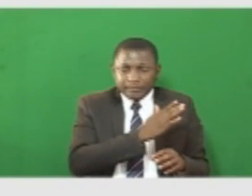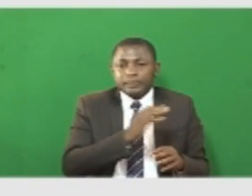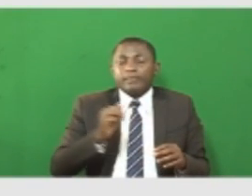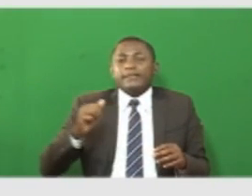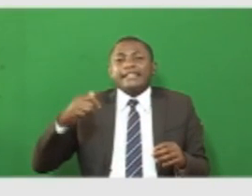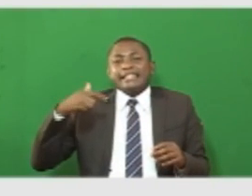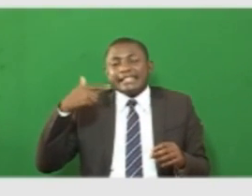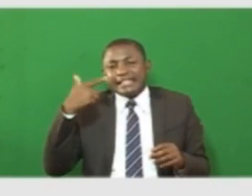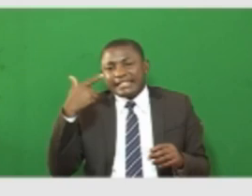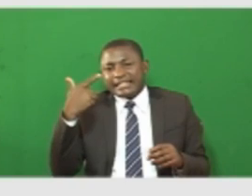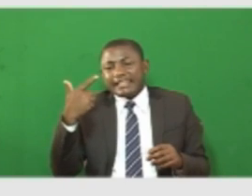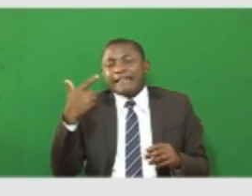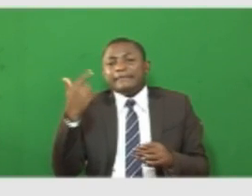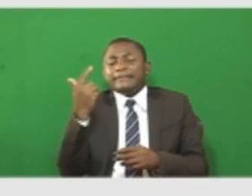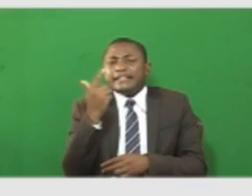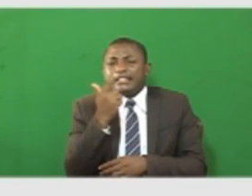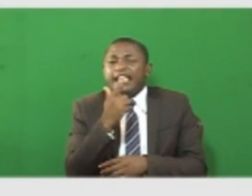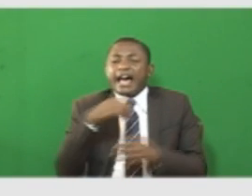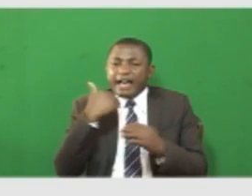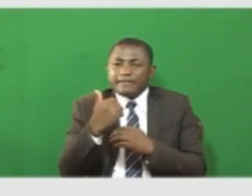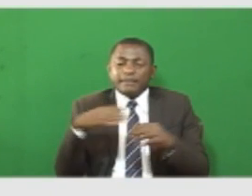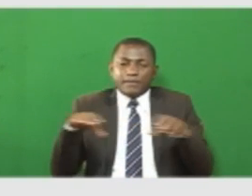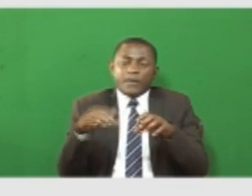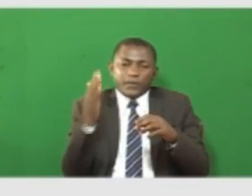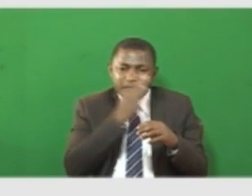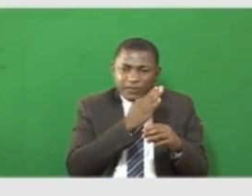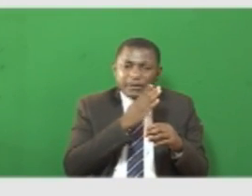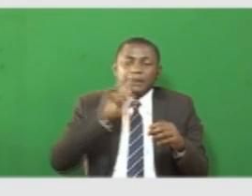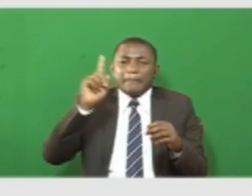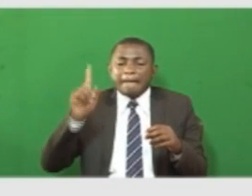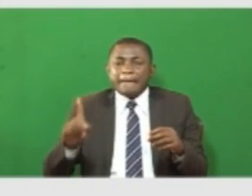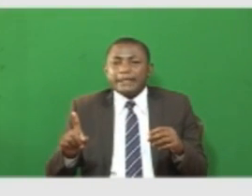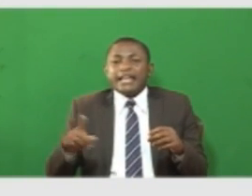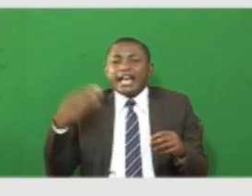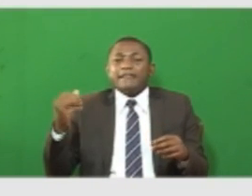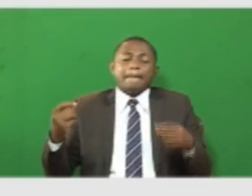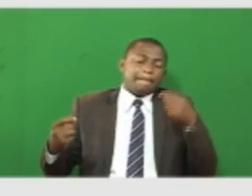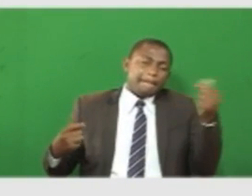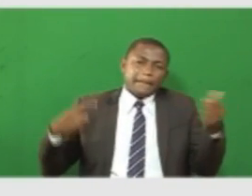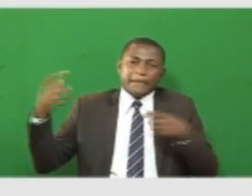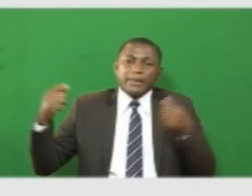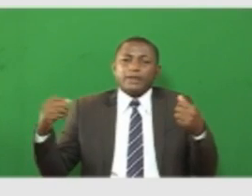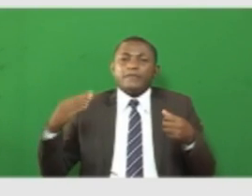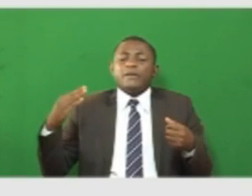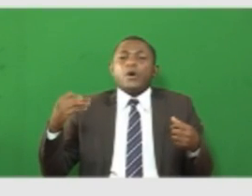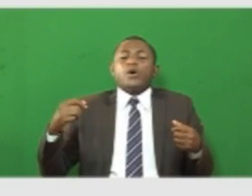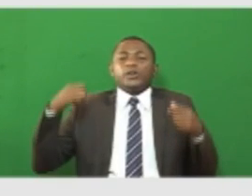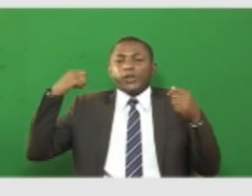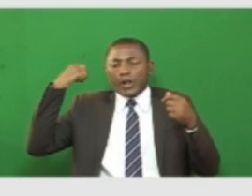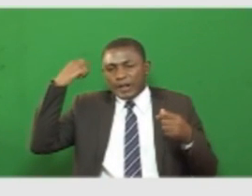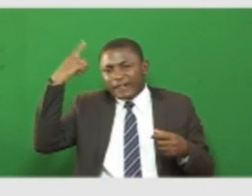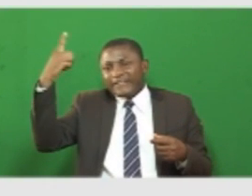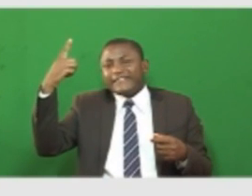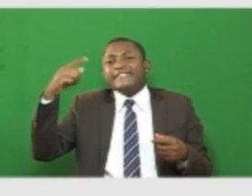romwedzi wechinomwe, kana makohwa gore minda, munofanira kuita mutambo waJehovha mazuva manomwe,